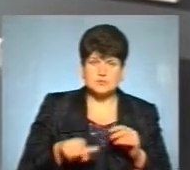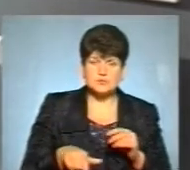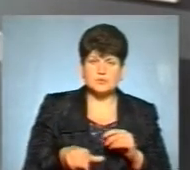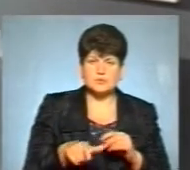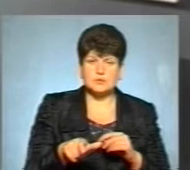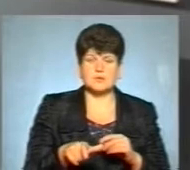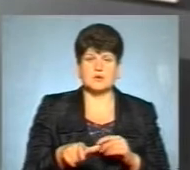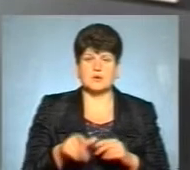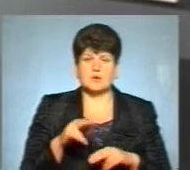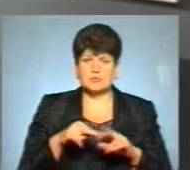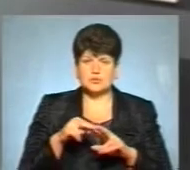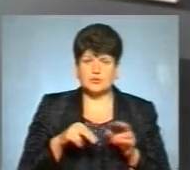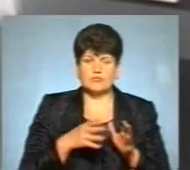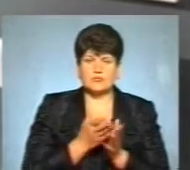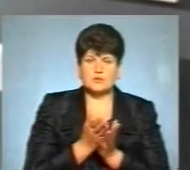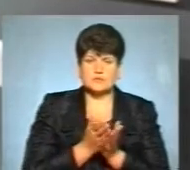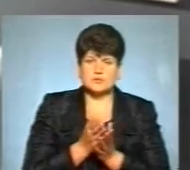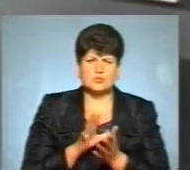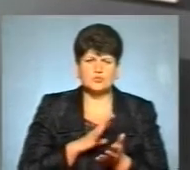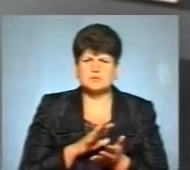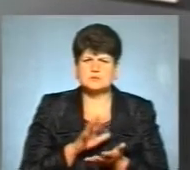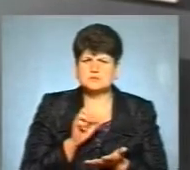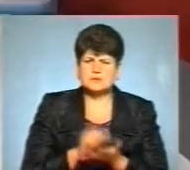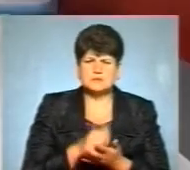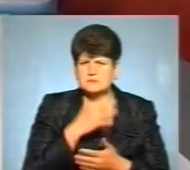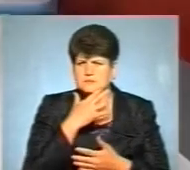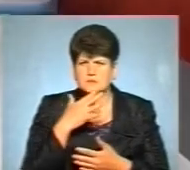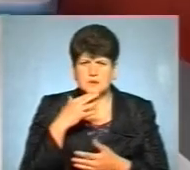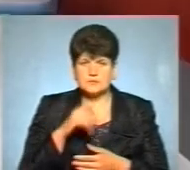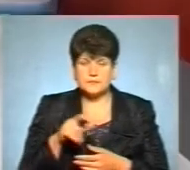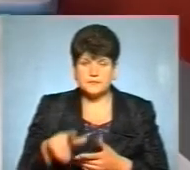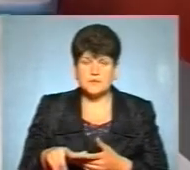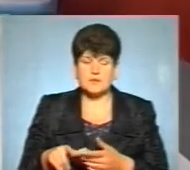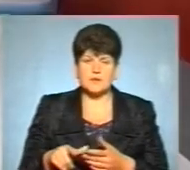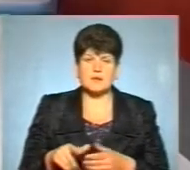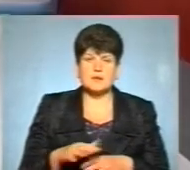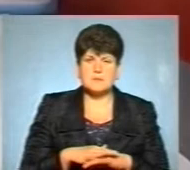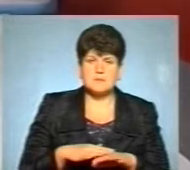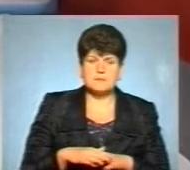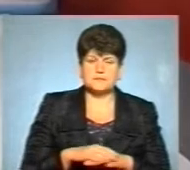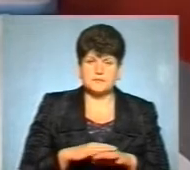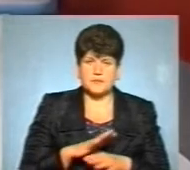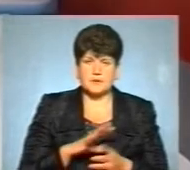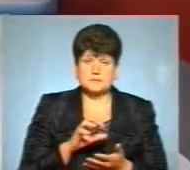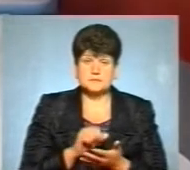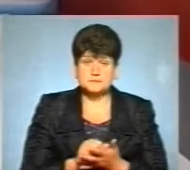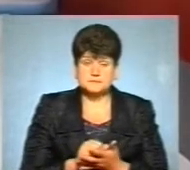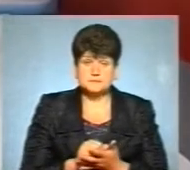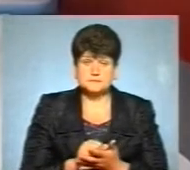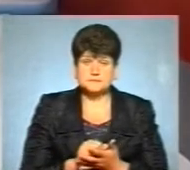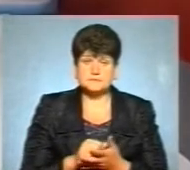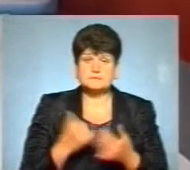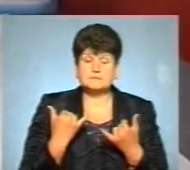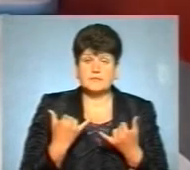будову інфраструктури, там було зайнято дуже масово. Робочі місця створювалися додатково, велика маса населення була зайнята.